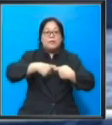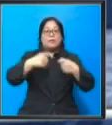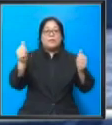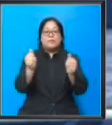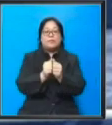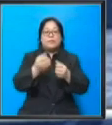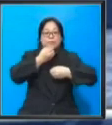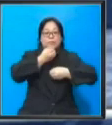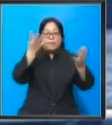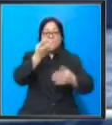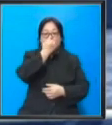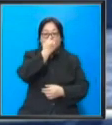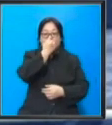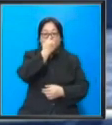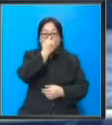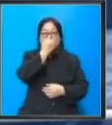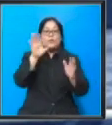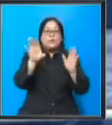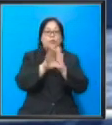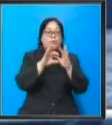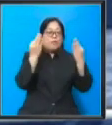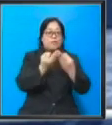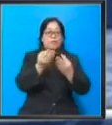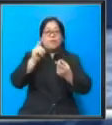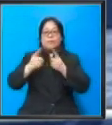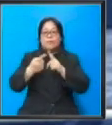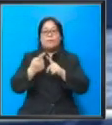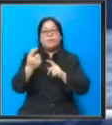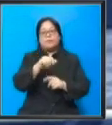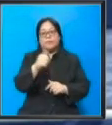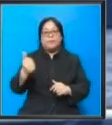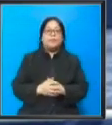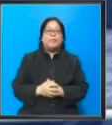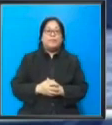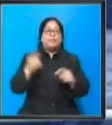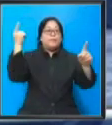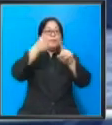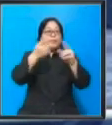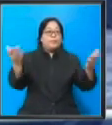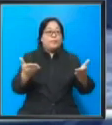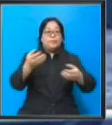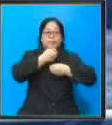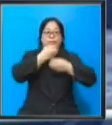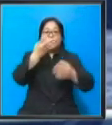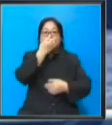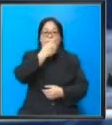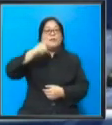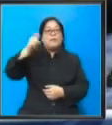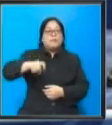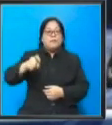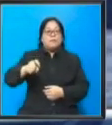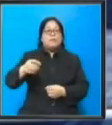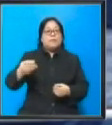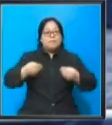memberi maklumat pompa mengeluarakan dan sebagainya bagi tujuan tersebut memberi maklumat perlulah